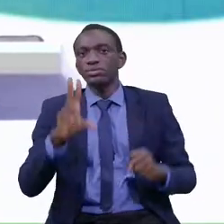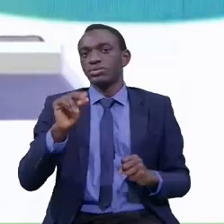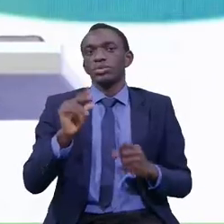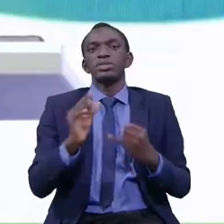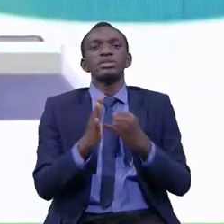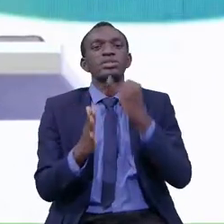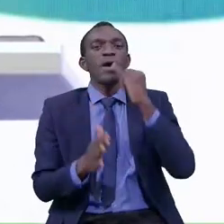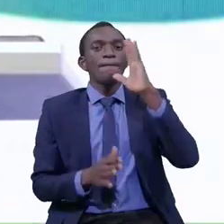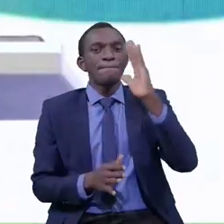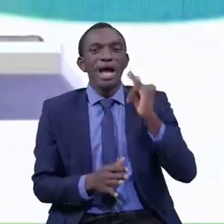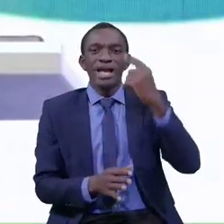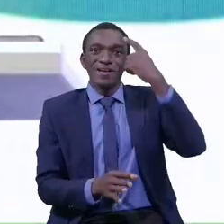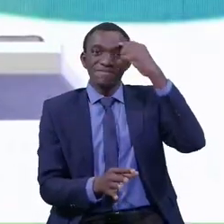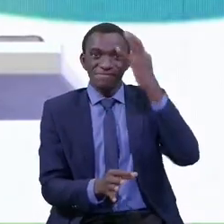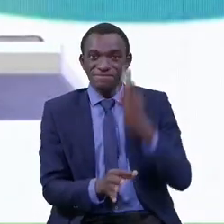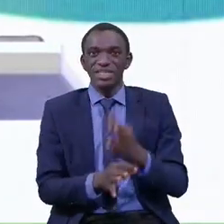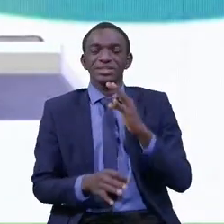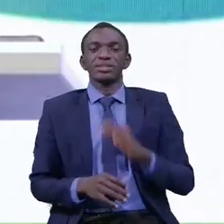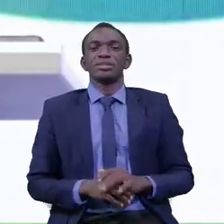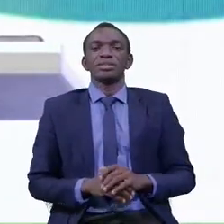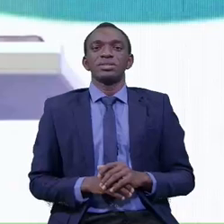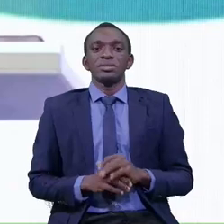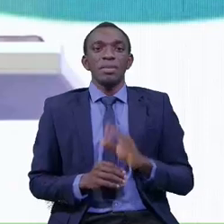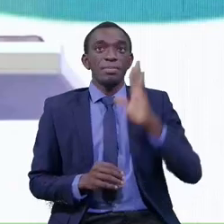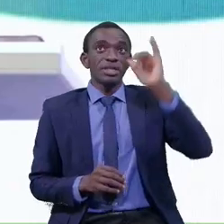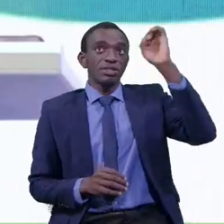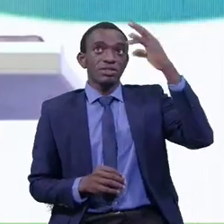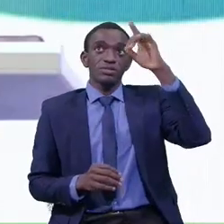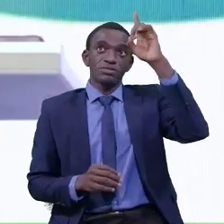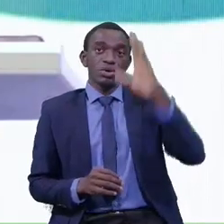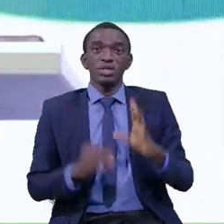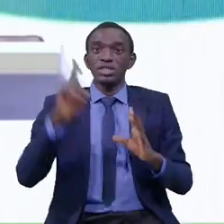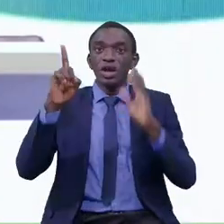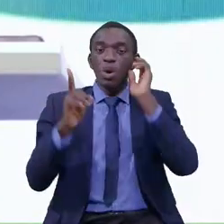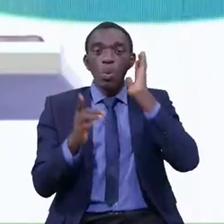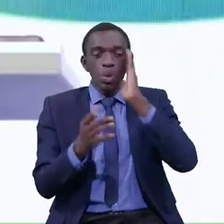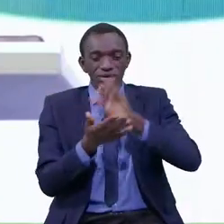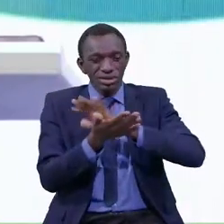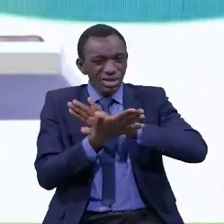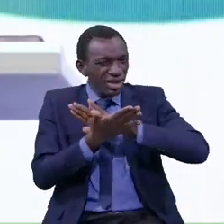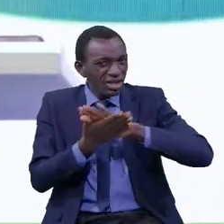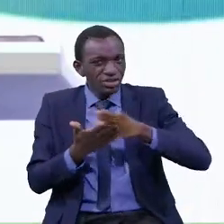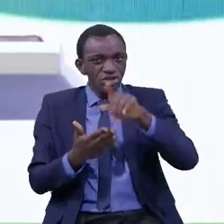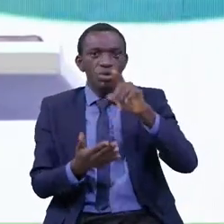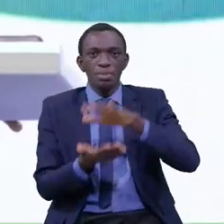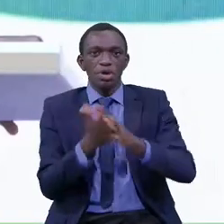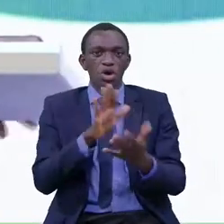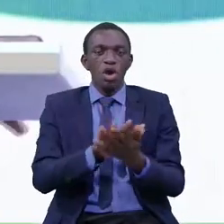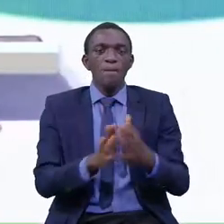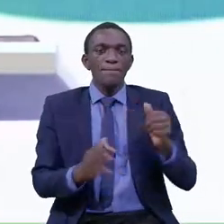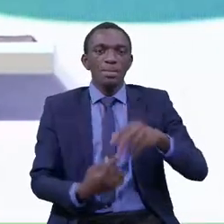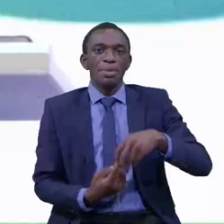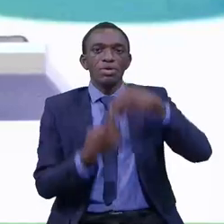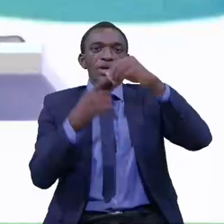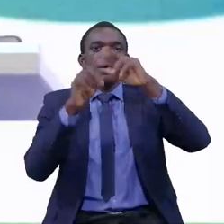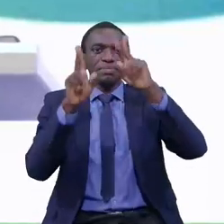Dieu. Maintenant, il peut te purifier pour être une personne particulière, zélée